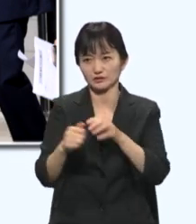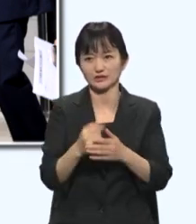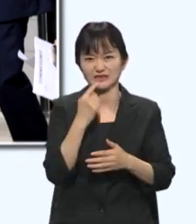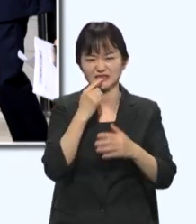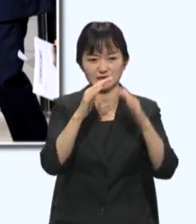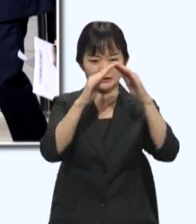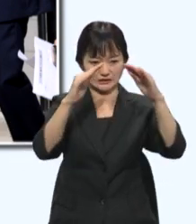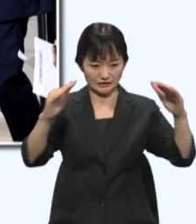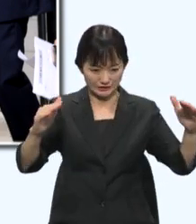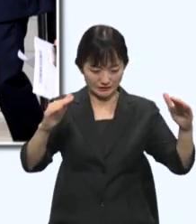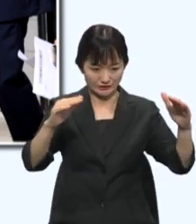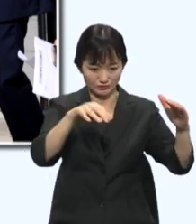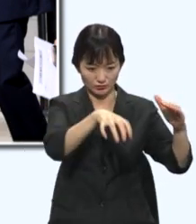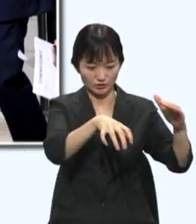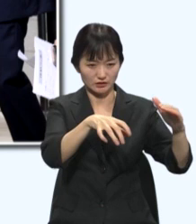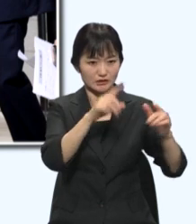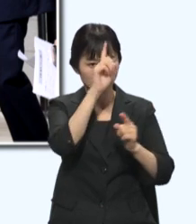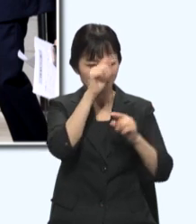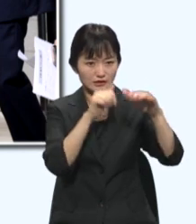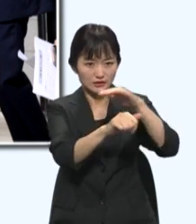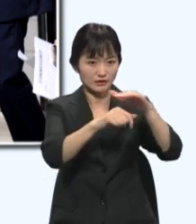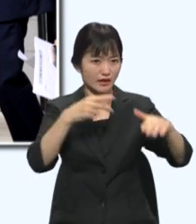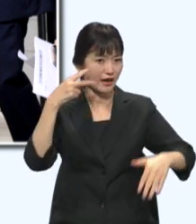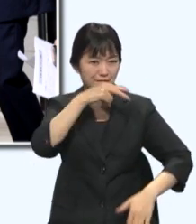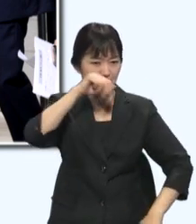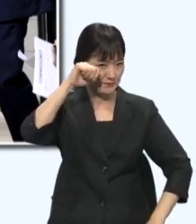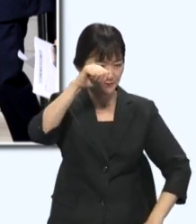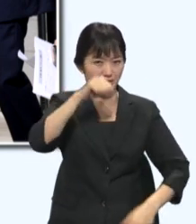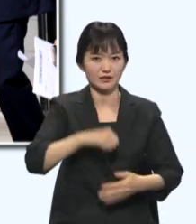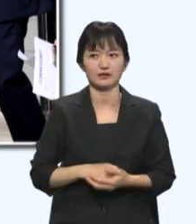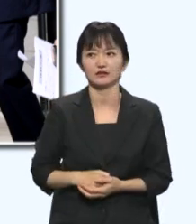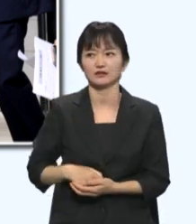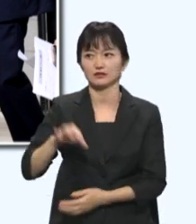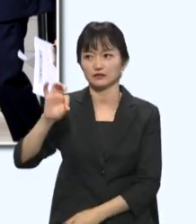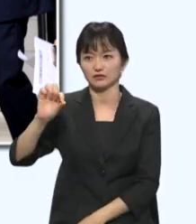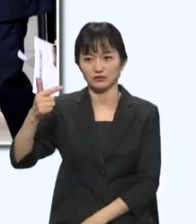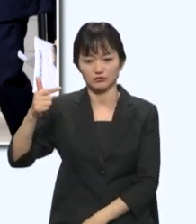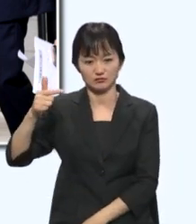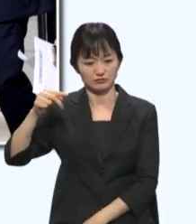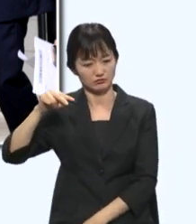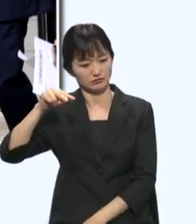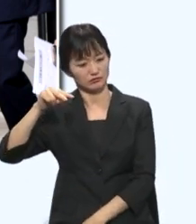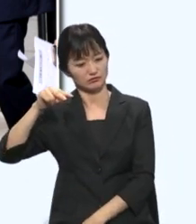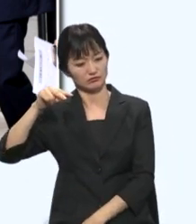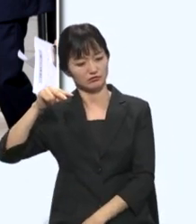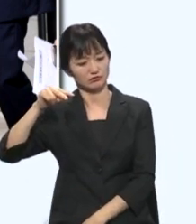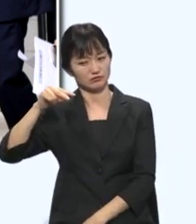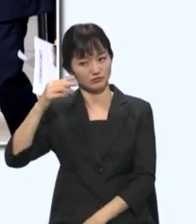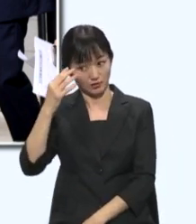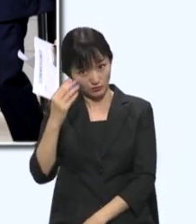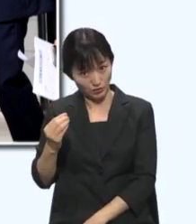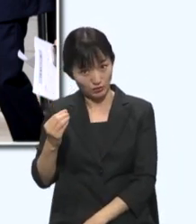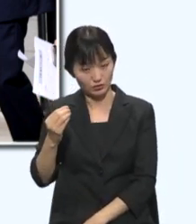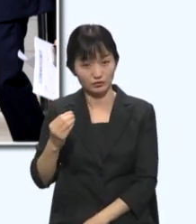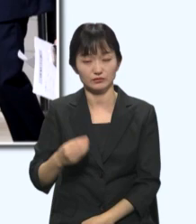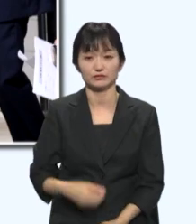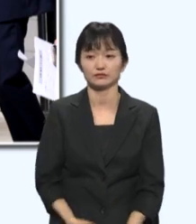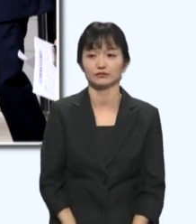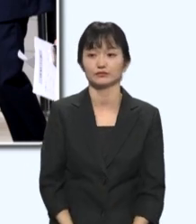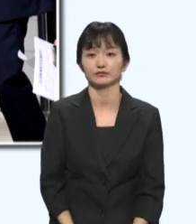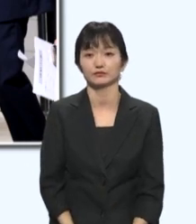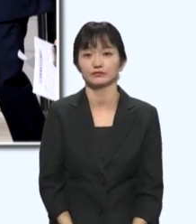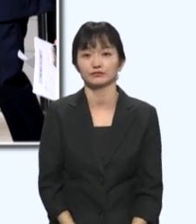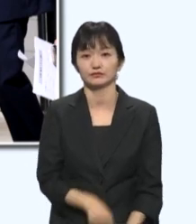대표가 단식 투쟁하는 천마 공교롭게도 윤원혜 대표가 바라보는듯한 그런 모습이 포착이 됐더라고요